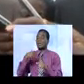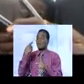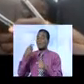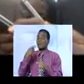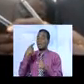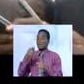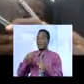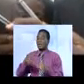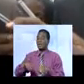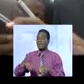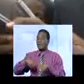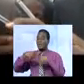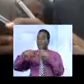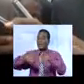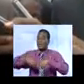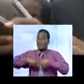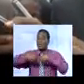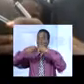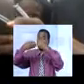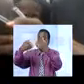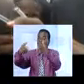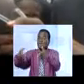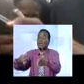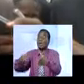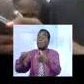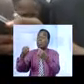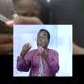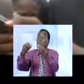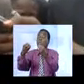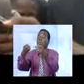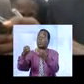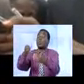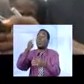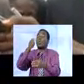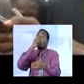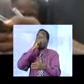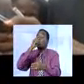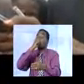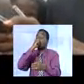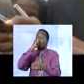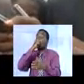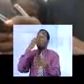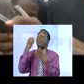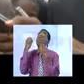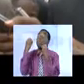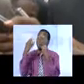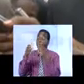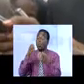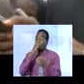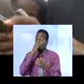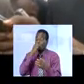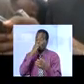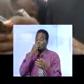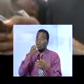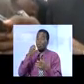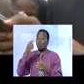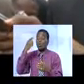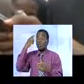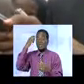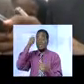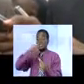partir de Bonnois, la nappe de Bonnois, de produire 80 000 mètres cubes d'eau